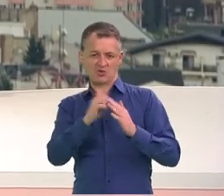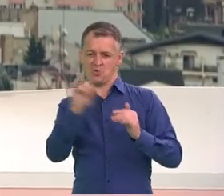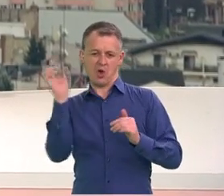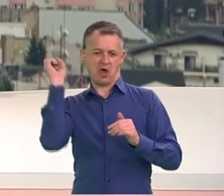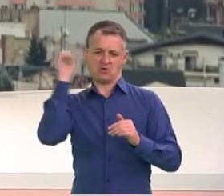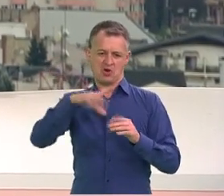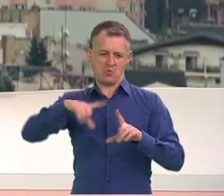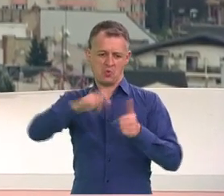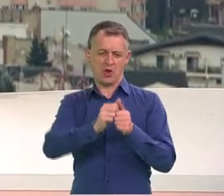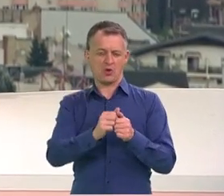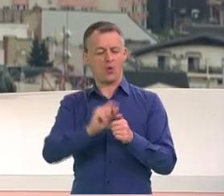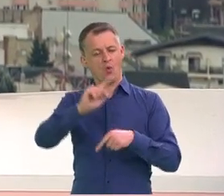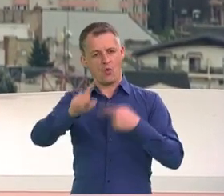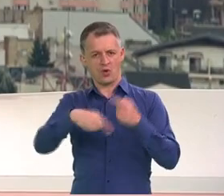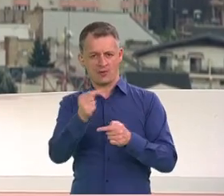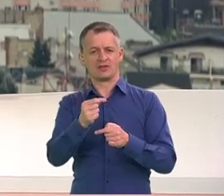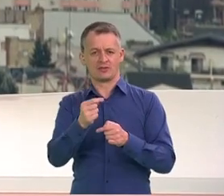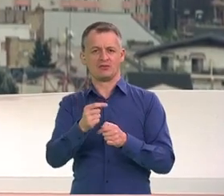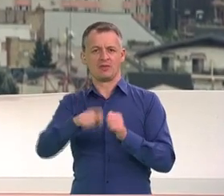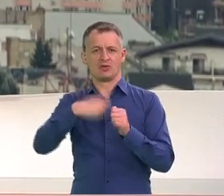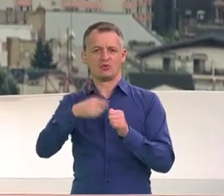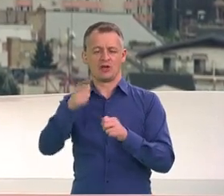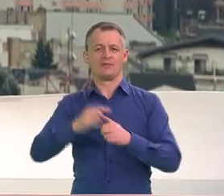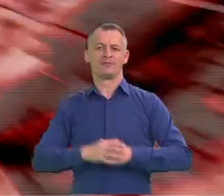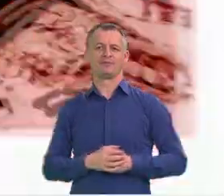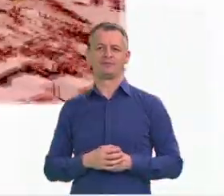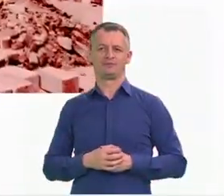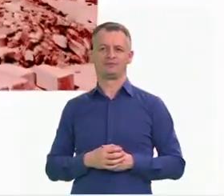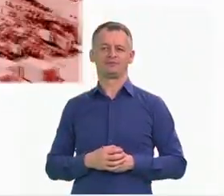jos. Urmează un nou demers focus pe ei.